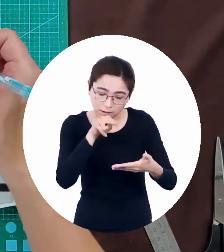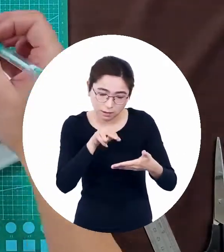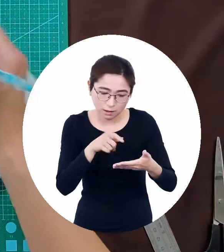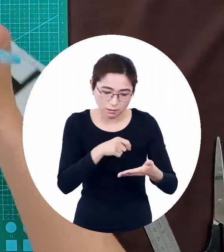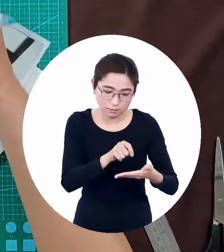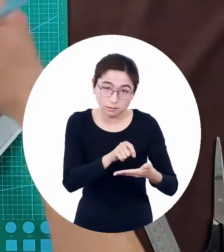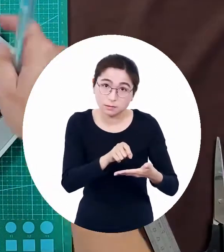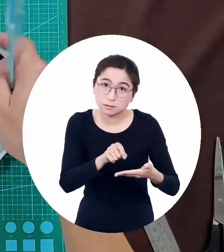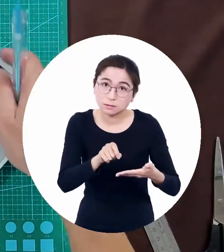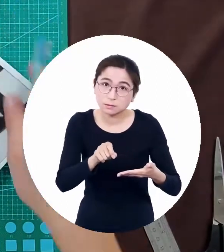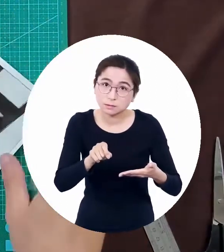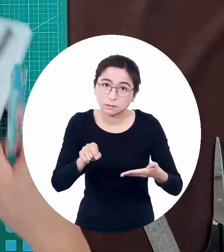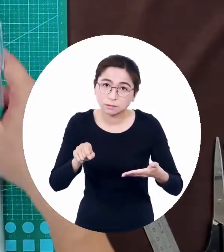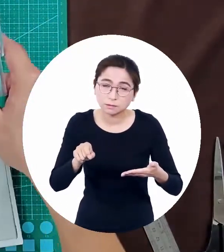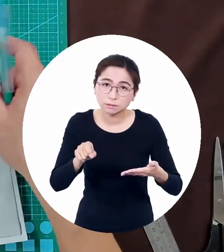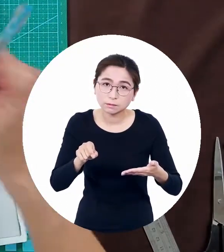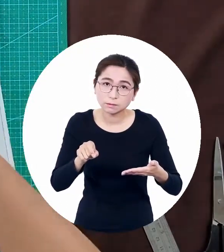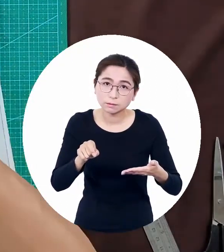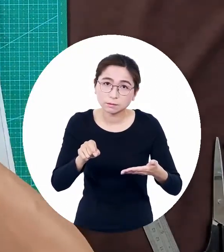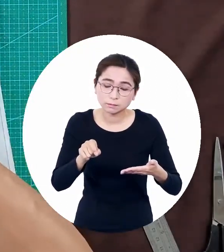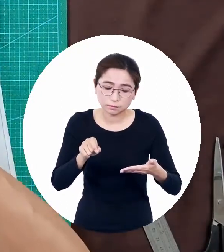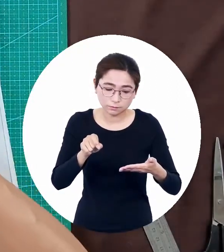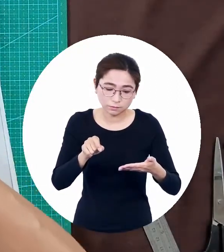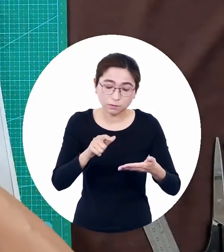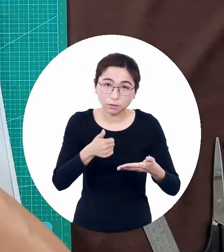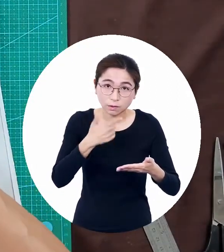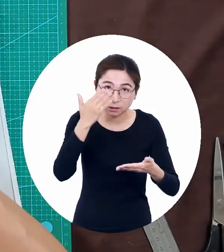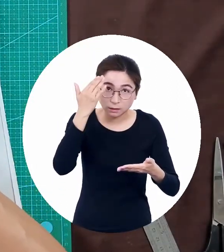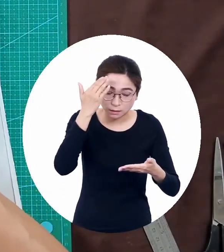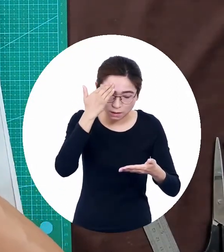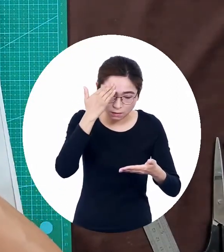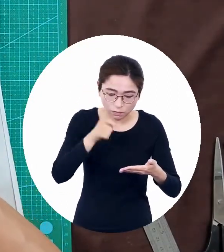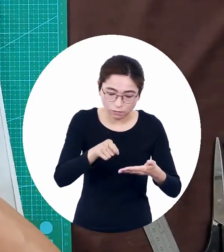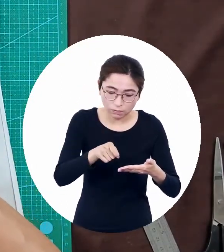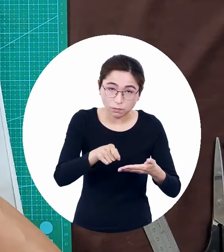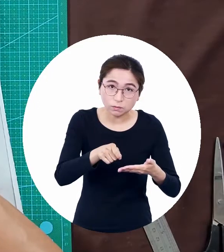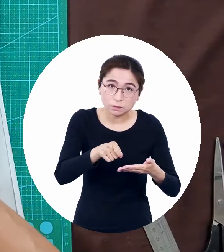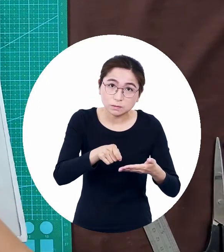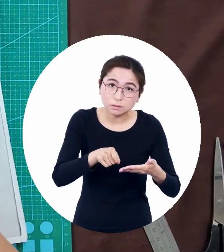俾你哋睇啊。OK， 咁我哋個頭，